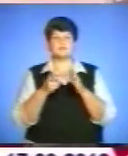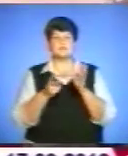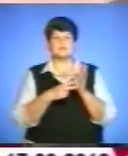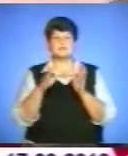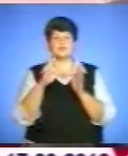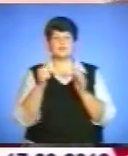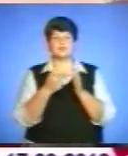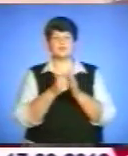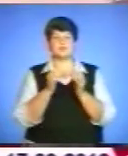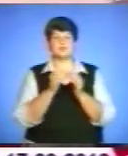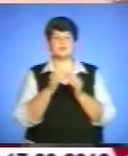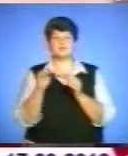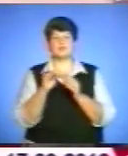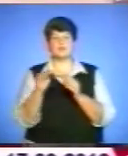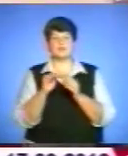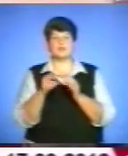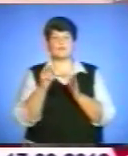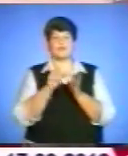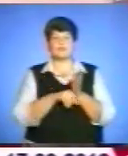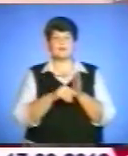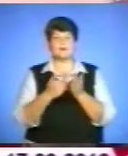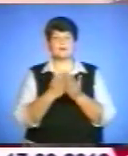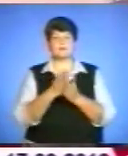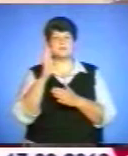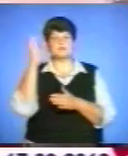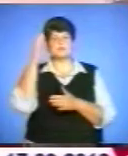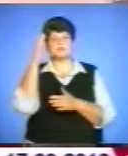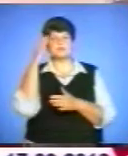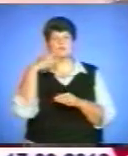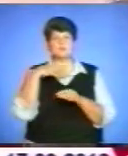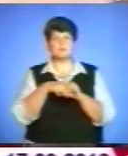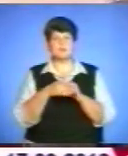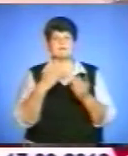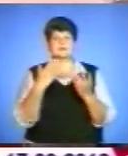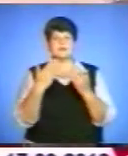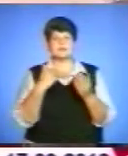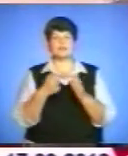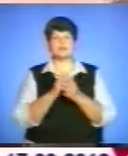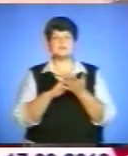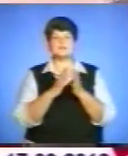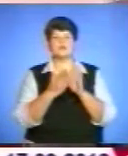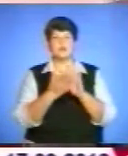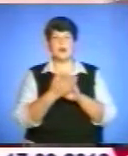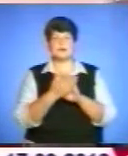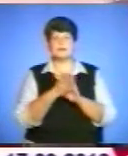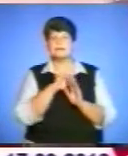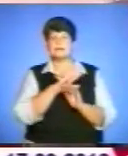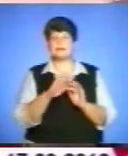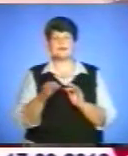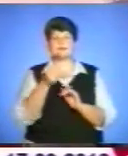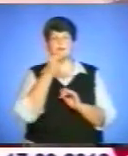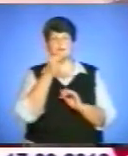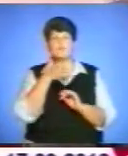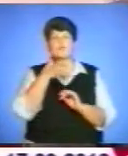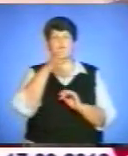жовтня локального погіршення якості води, з розумінням віднестися до ситуації, не вживати в такому випадку